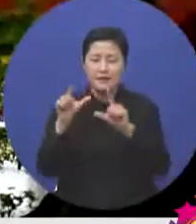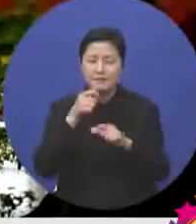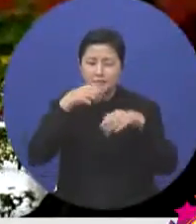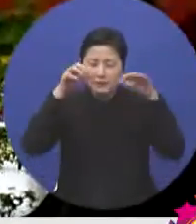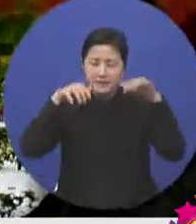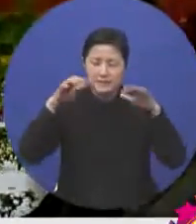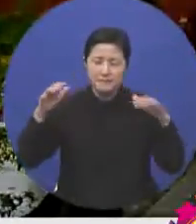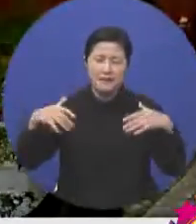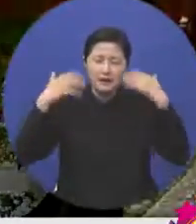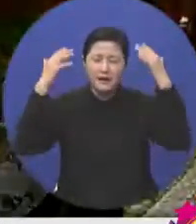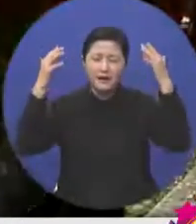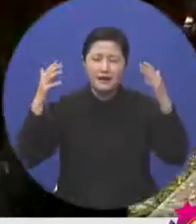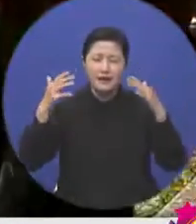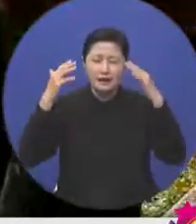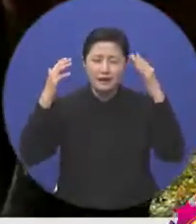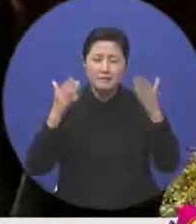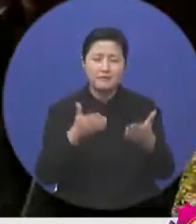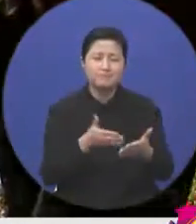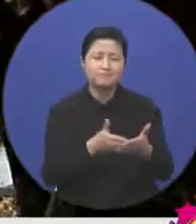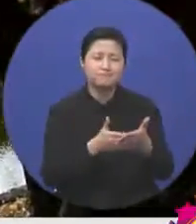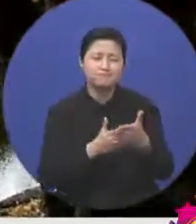비바람에 꽃길이